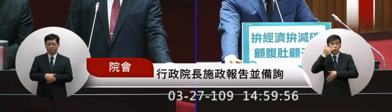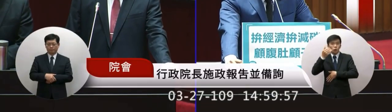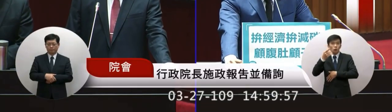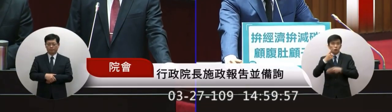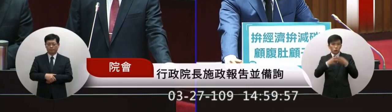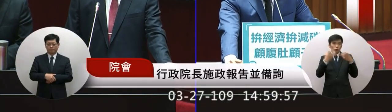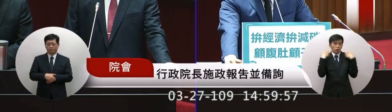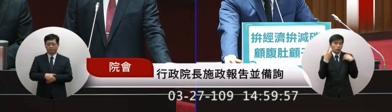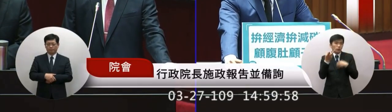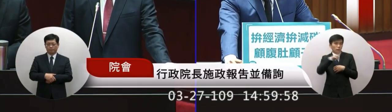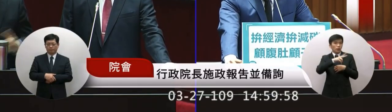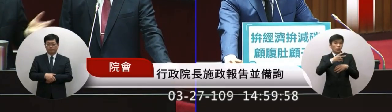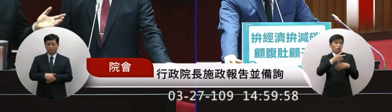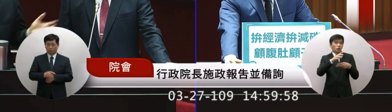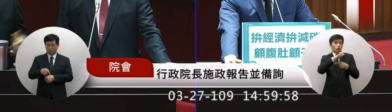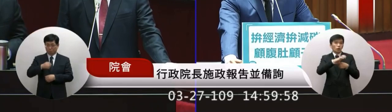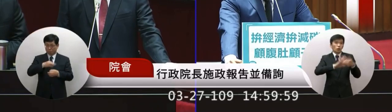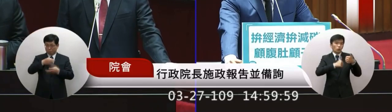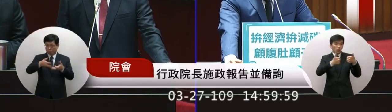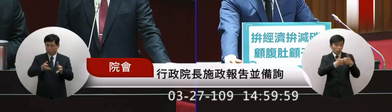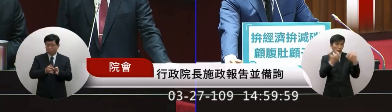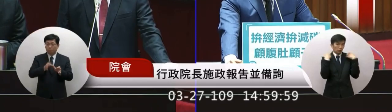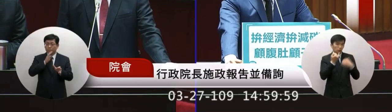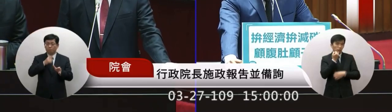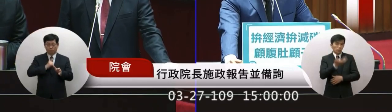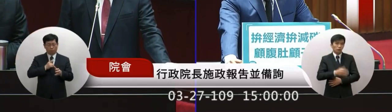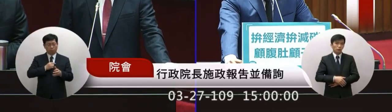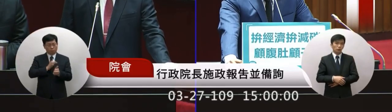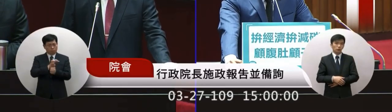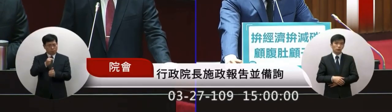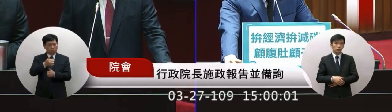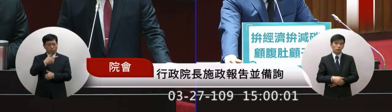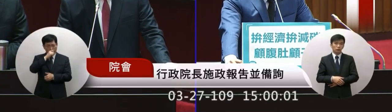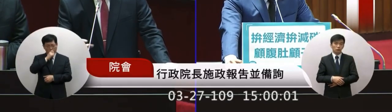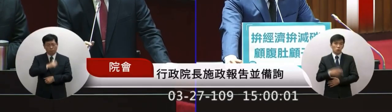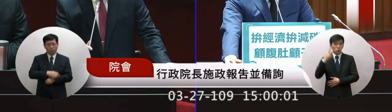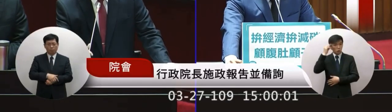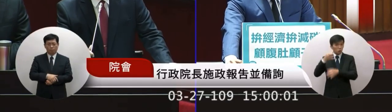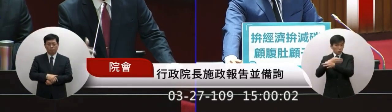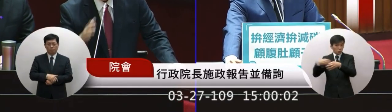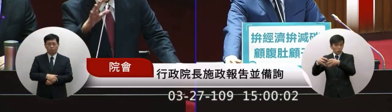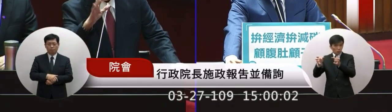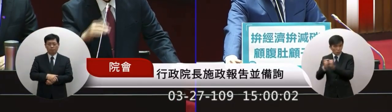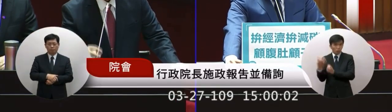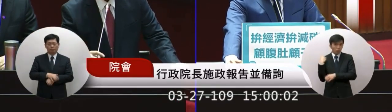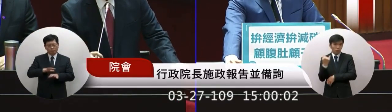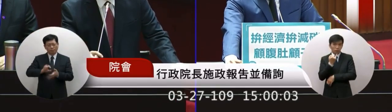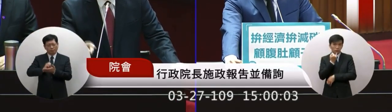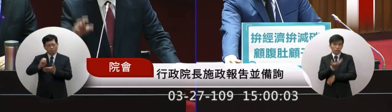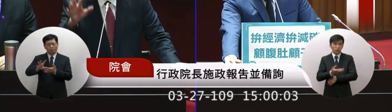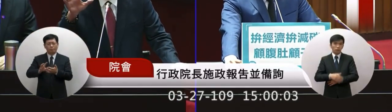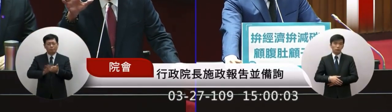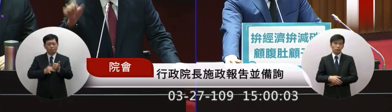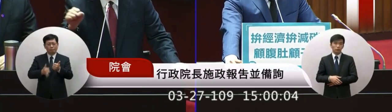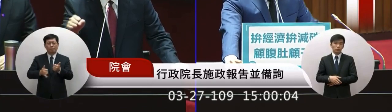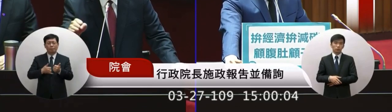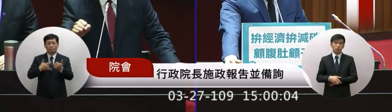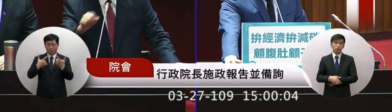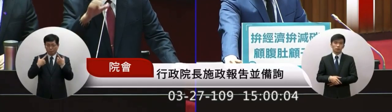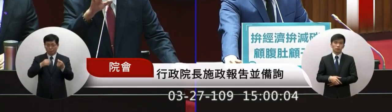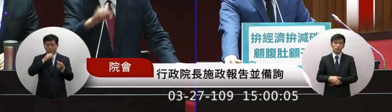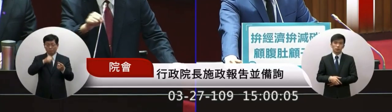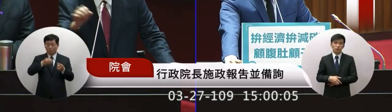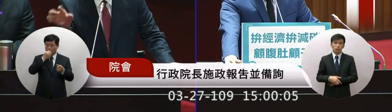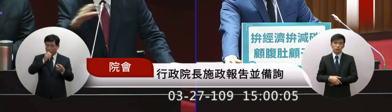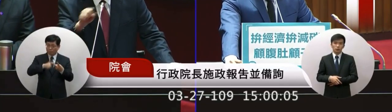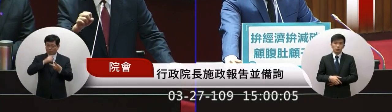法是什么？ 那这经济部冲得真好势呢。 哦，你感觉经济部都会使？ 好啦，我正甲委员报告，就是讲粮食的问